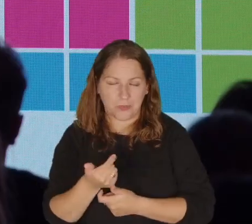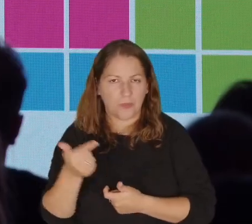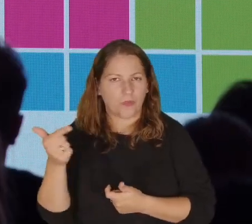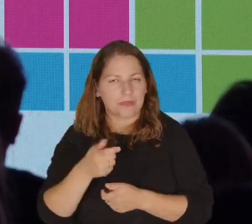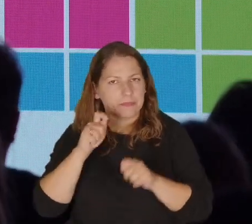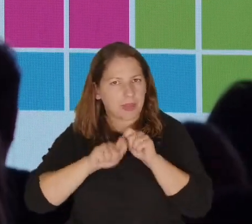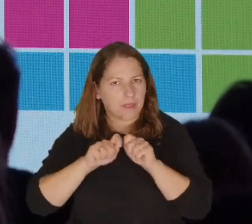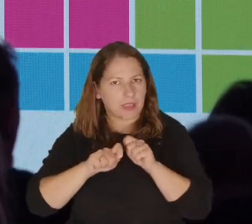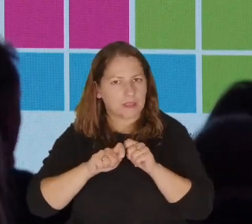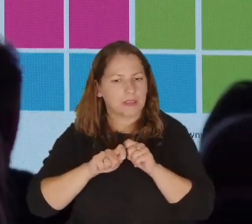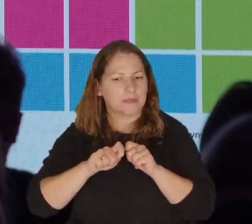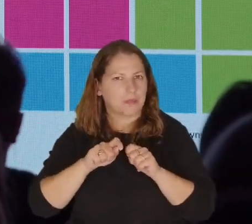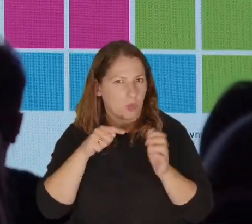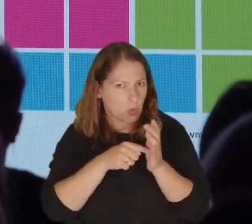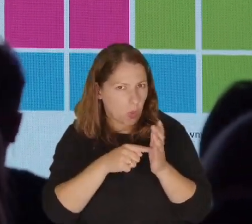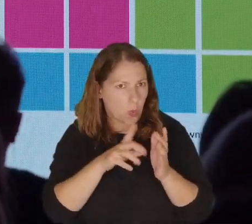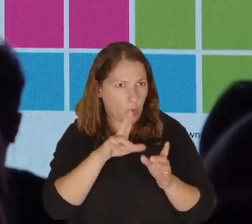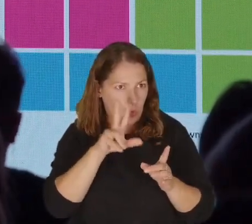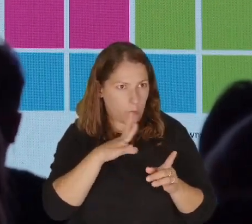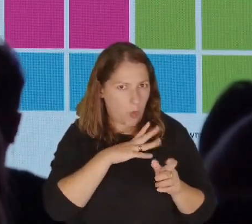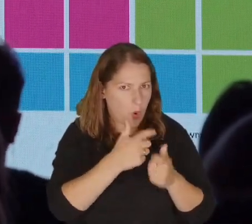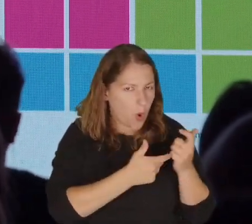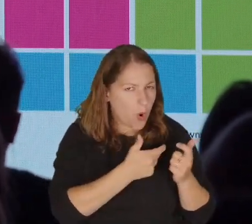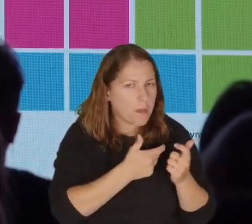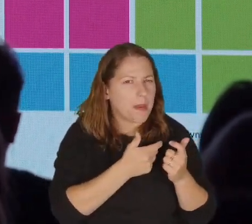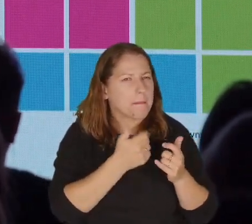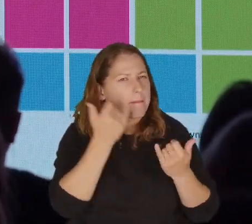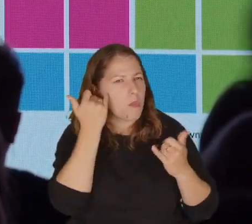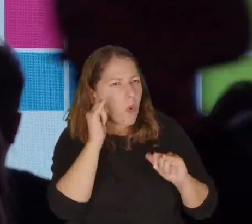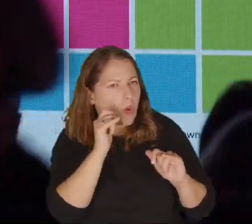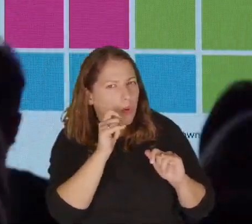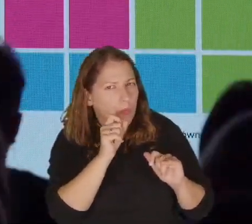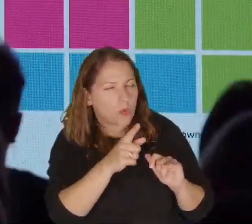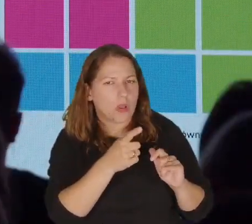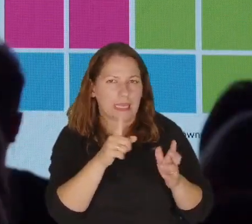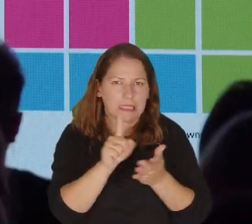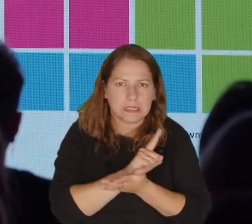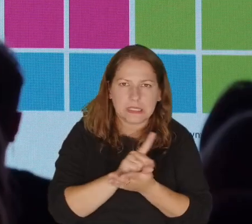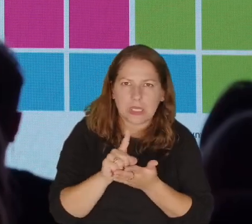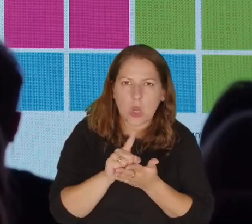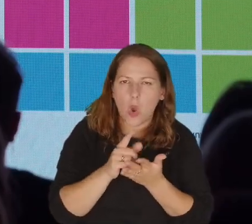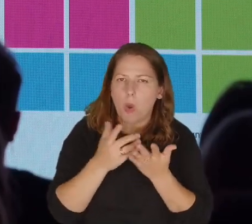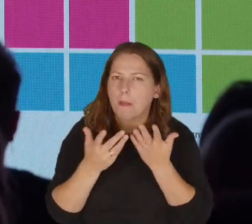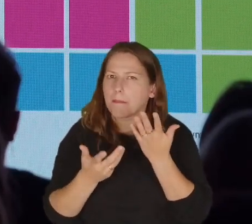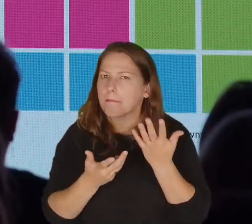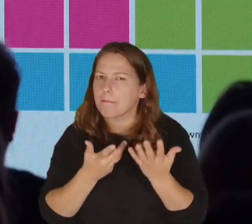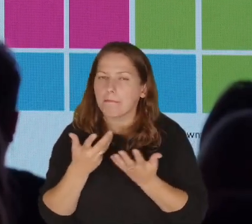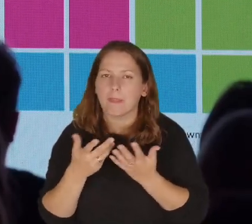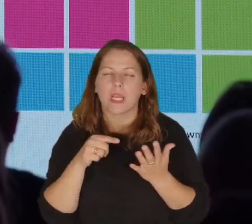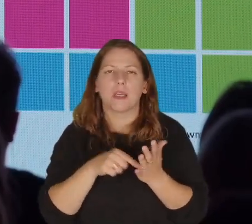powinniśmy sprawdzać, czy ktoś już tak robił, czy są jakieś błędy, czy są jakieś ryzyka, czy